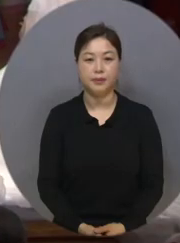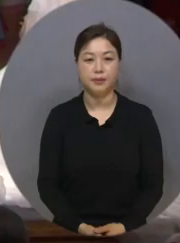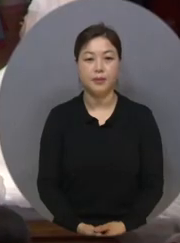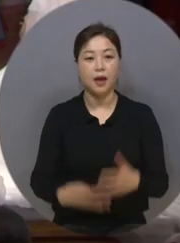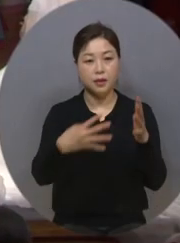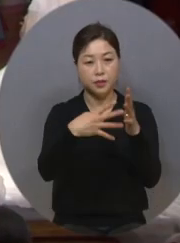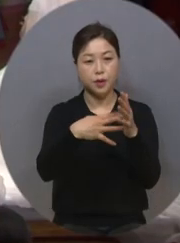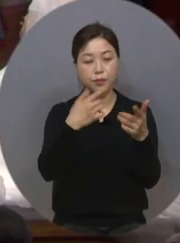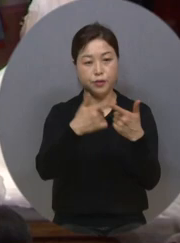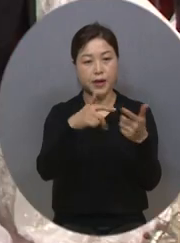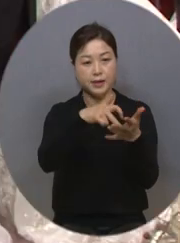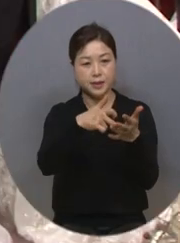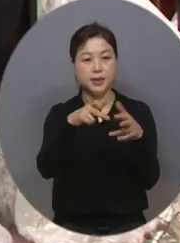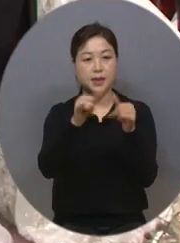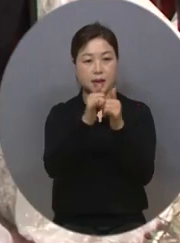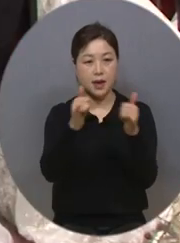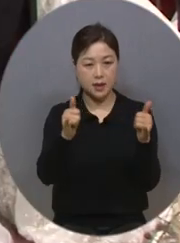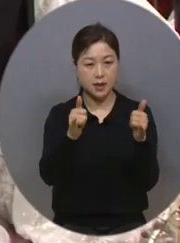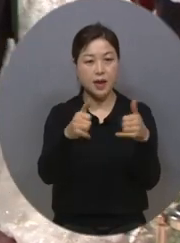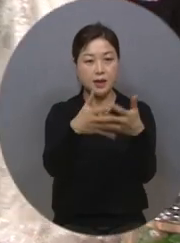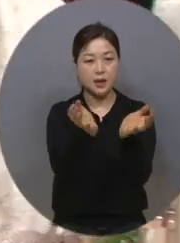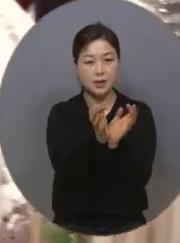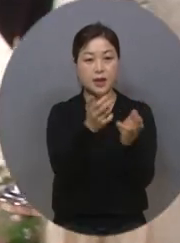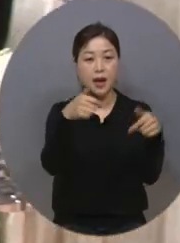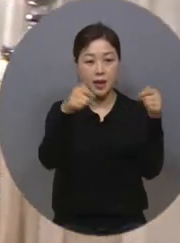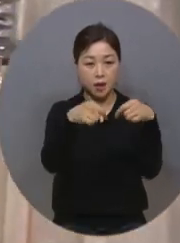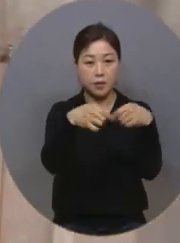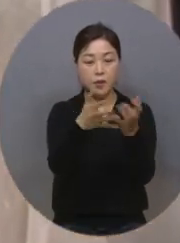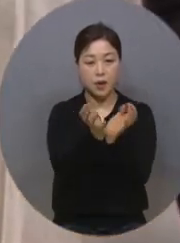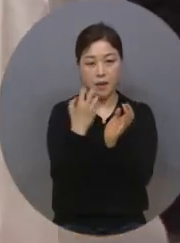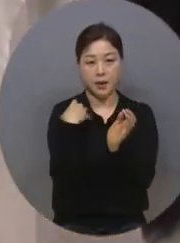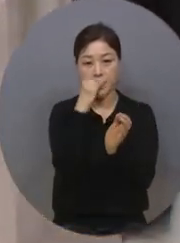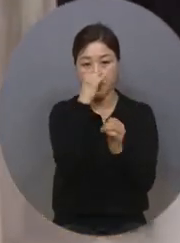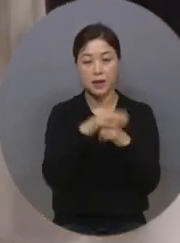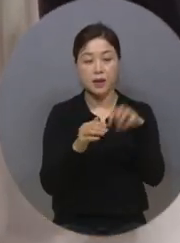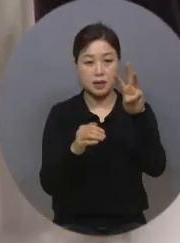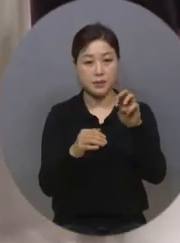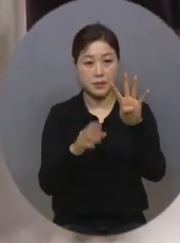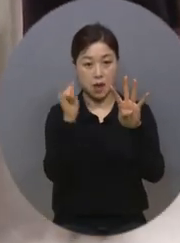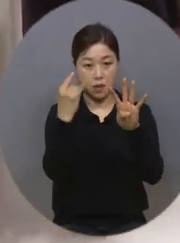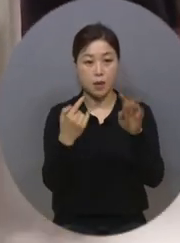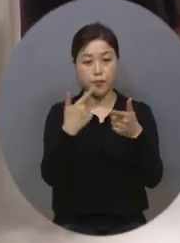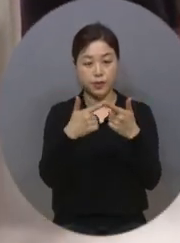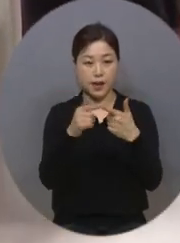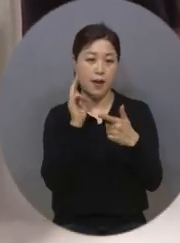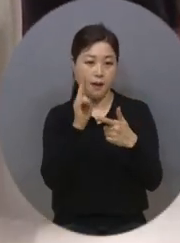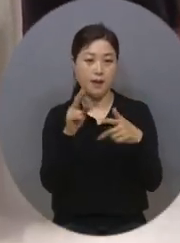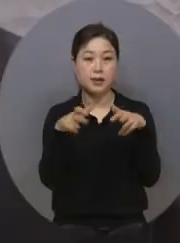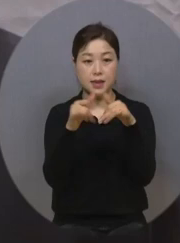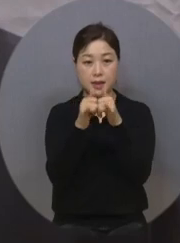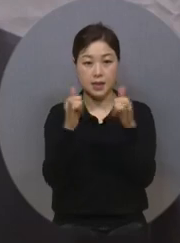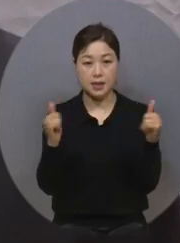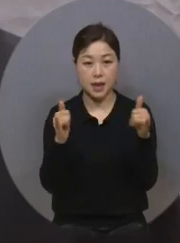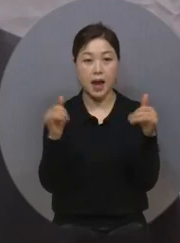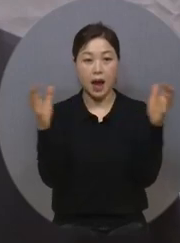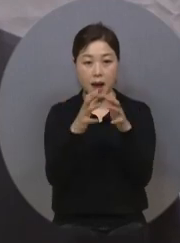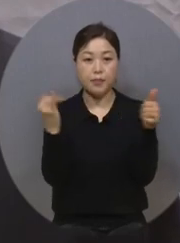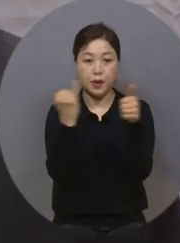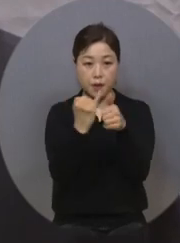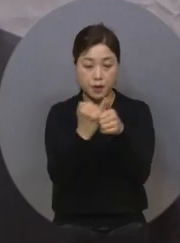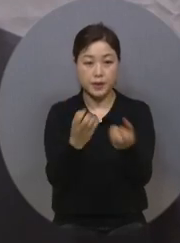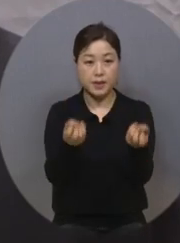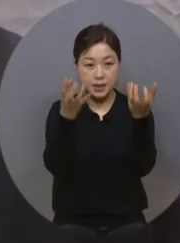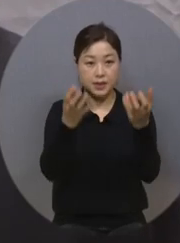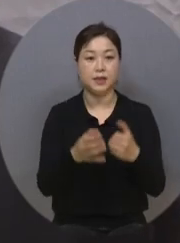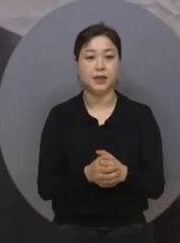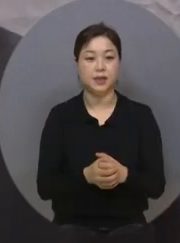사단법인 부산 지체장애인 단체협의회가 주관하는 제34회 부산 중증장애인 합동 결혼식이 지난